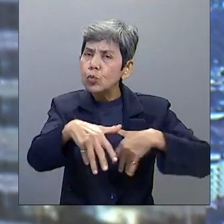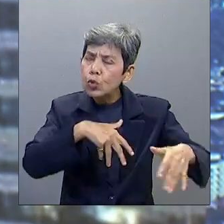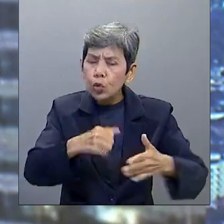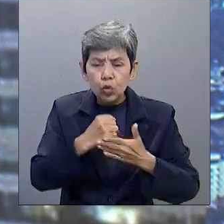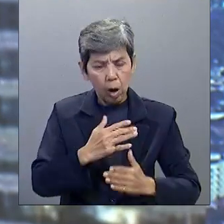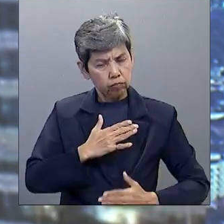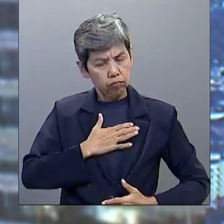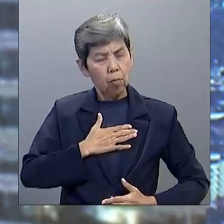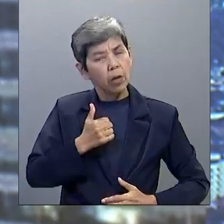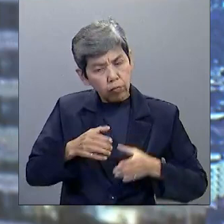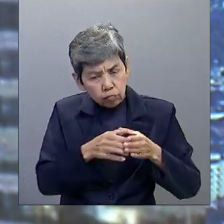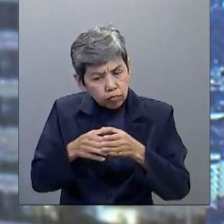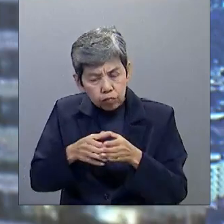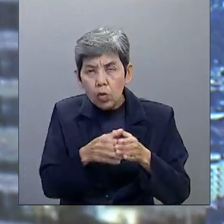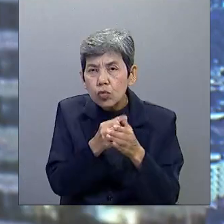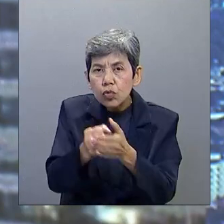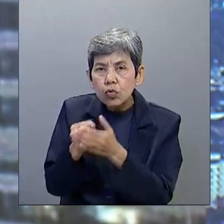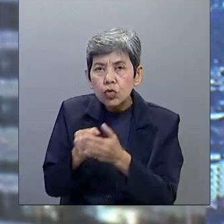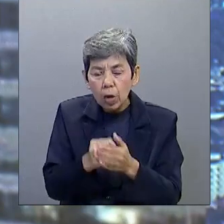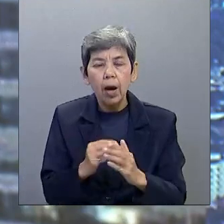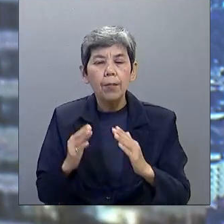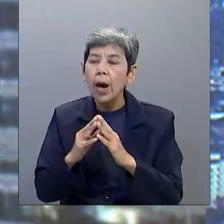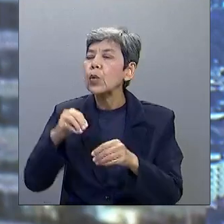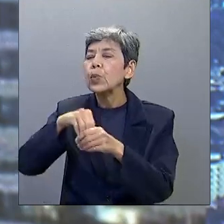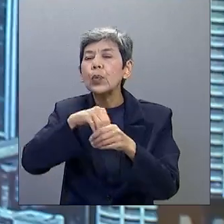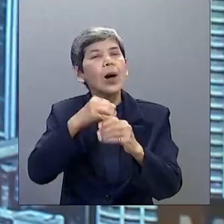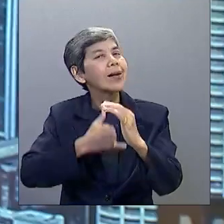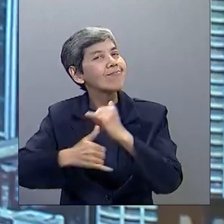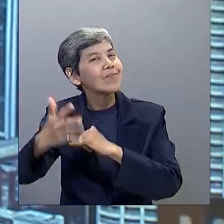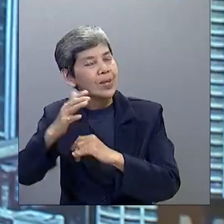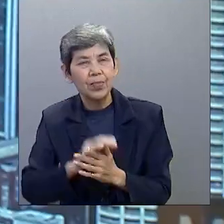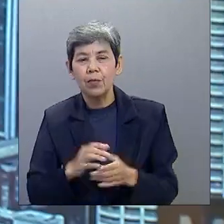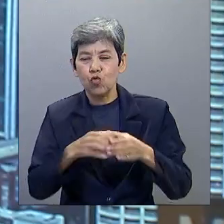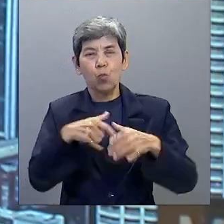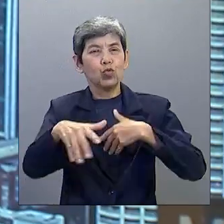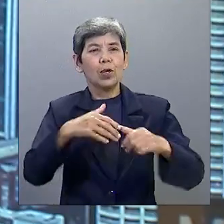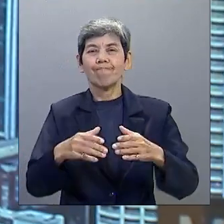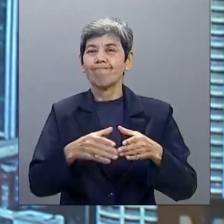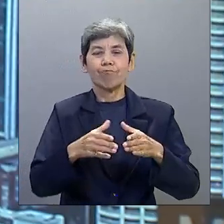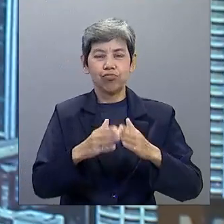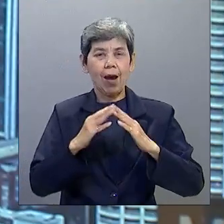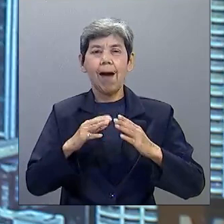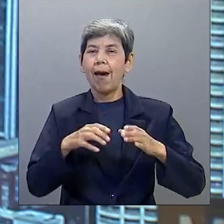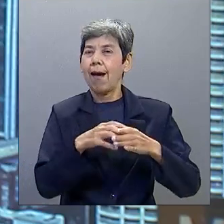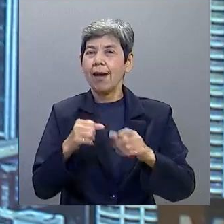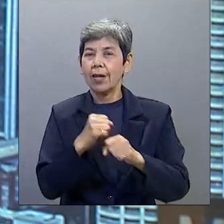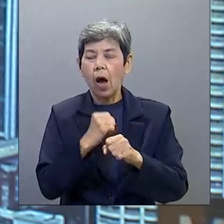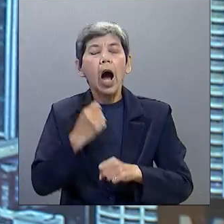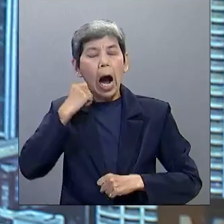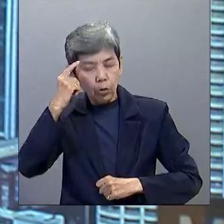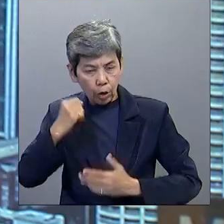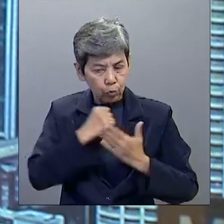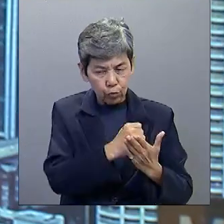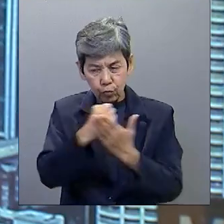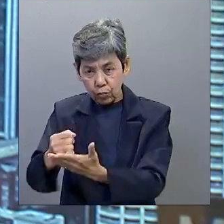ลตัวเองได้อะไรเงี้ยก็ลดการไหลบ้านเพิ่มมากขึ้น ก็เหมือนชุมชนเข้มแข็งขึ้นคนเริ่มเข้าใจมากขึ้นเริ่มให้การช่วยเหลือกันมาก